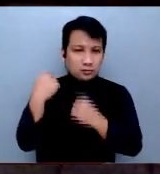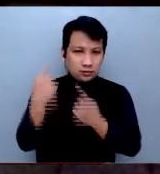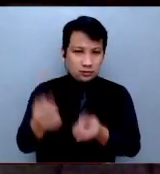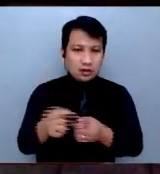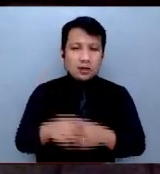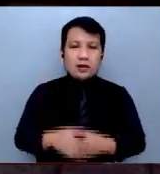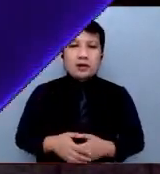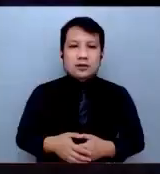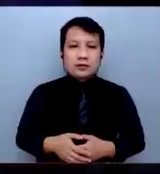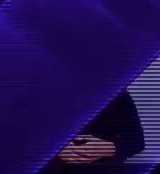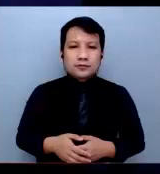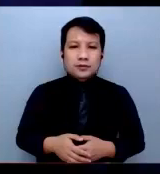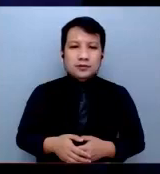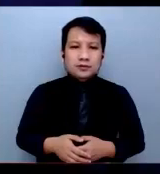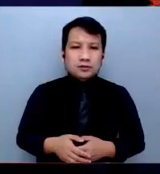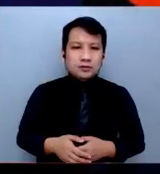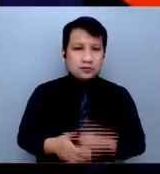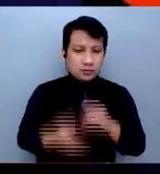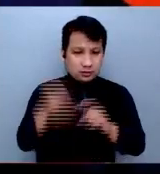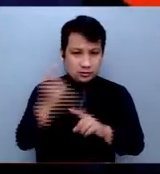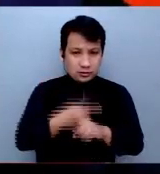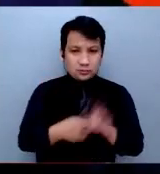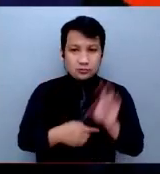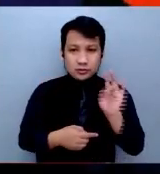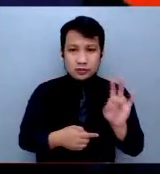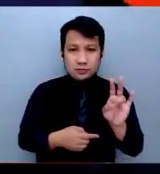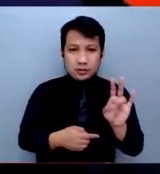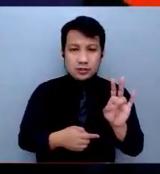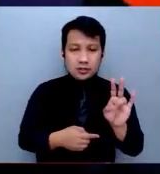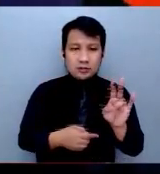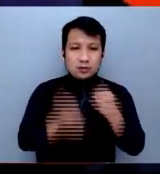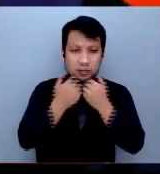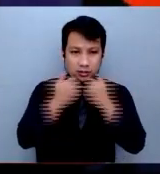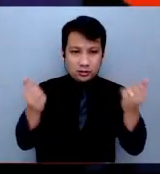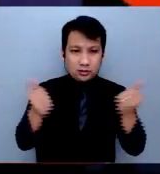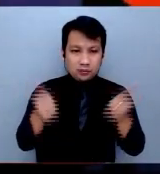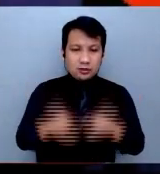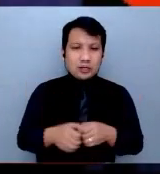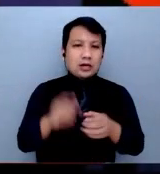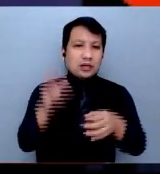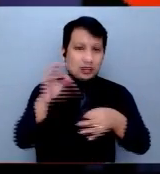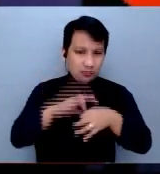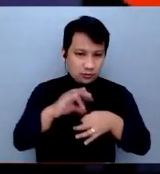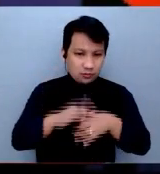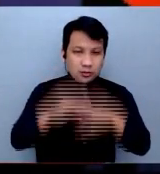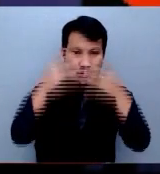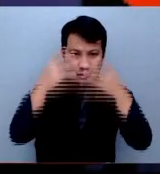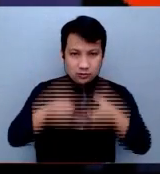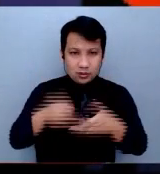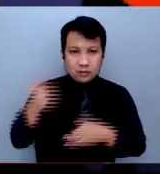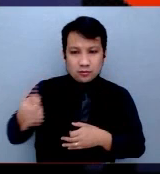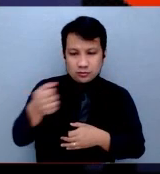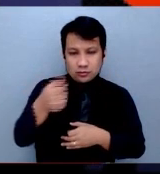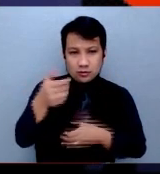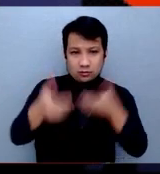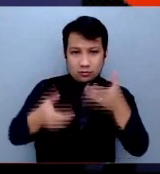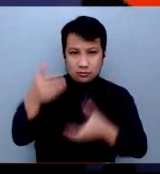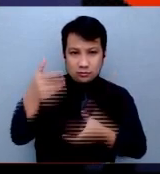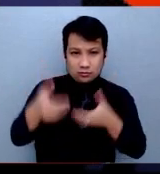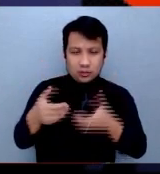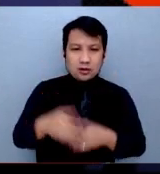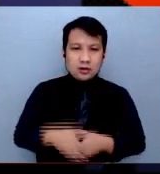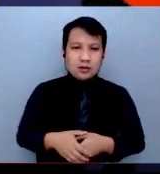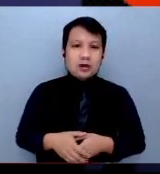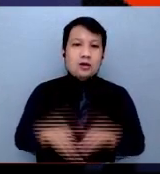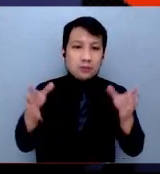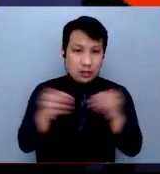araw. Simula noong December 7, Martes, nang i-anunsyong nagbotohan na ang mga mahistrado ng Korte Suprema,